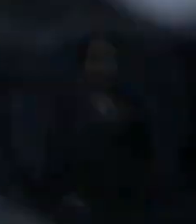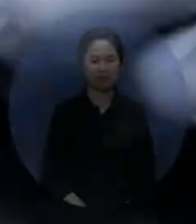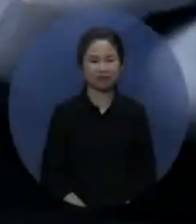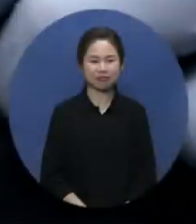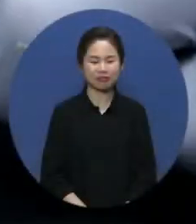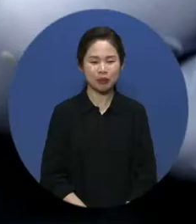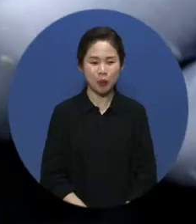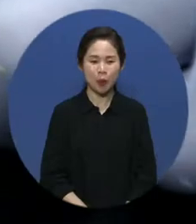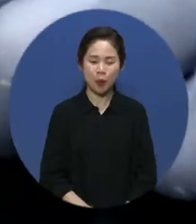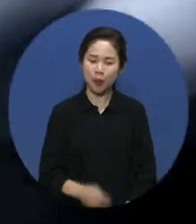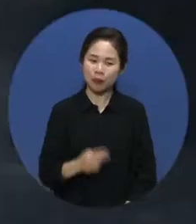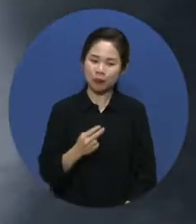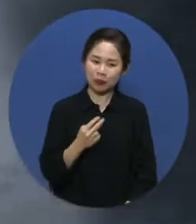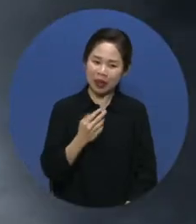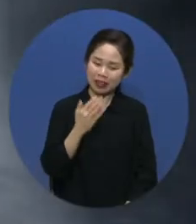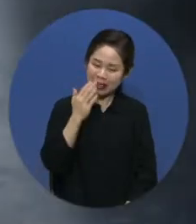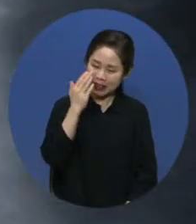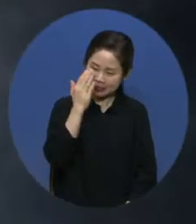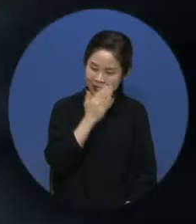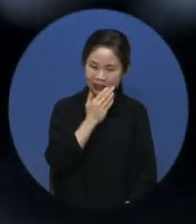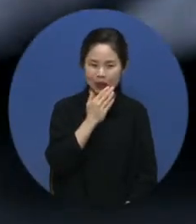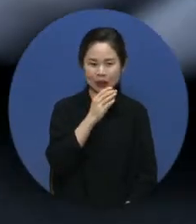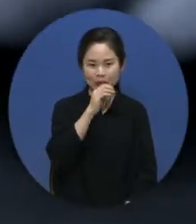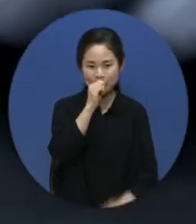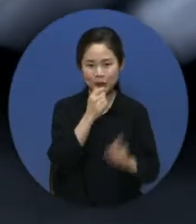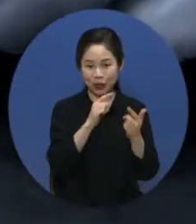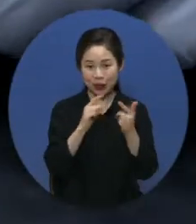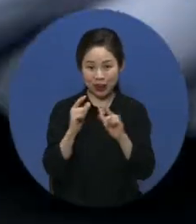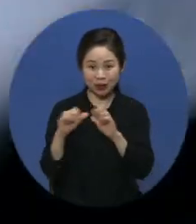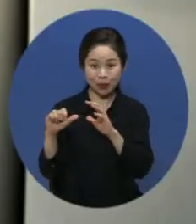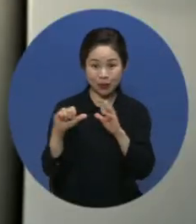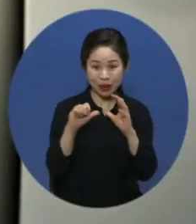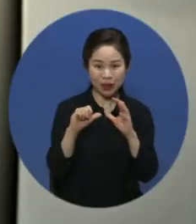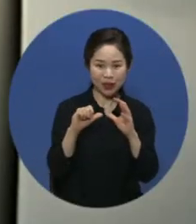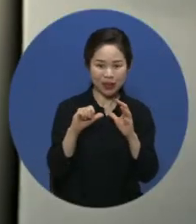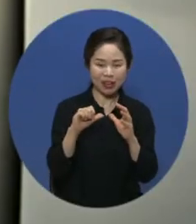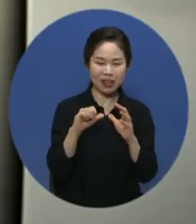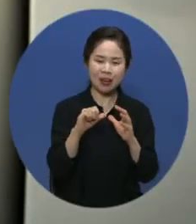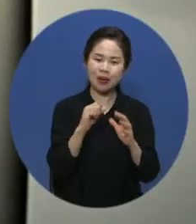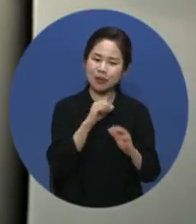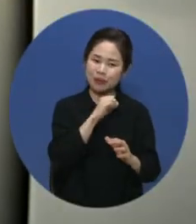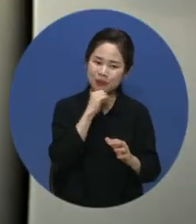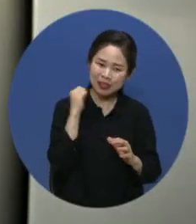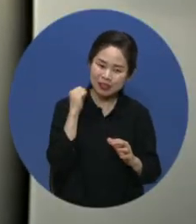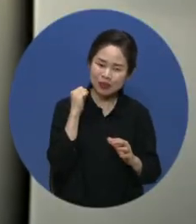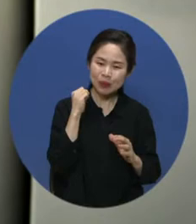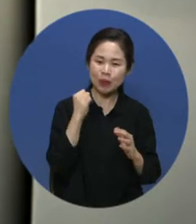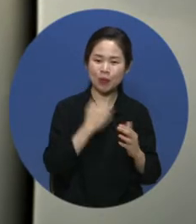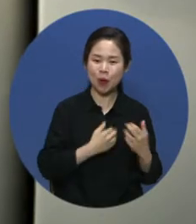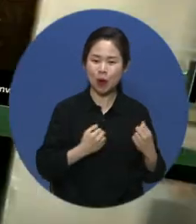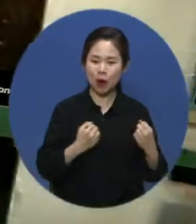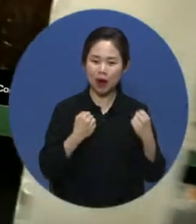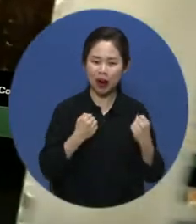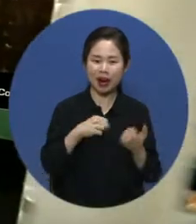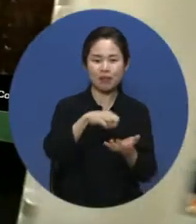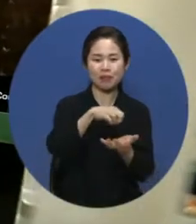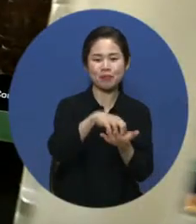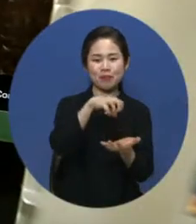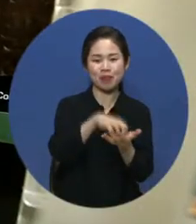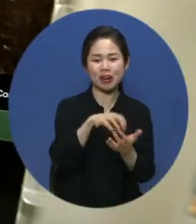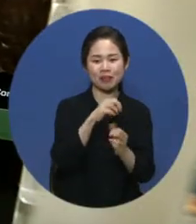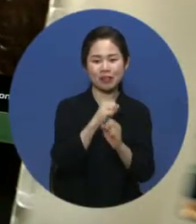가장 신선하고 좋은 재료로 맛있고 건강하게 행복한 빵을 만드는 사람들의 이야기.